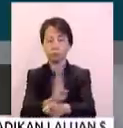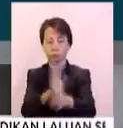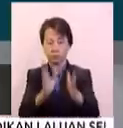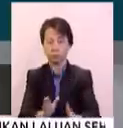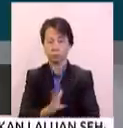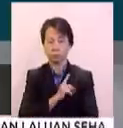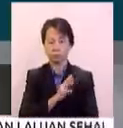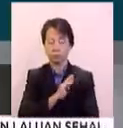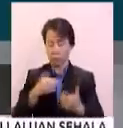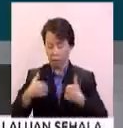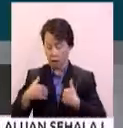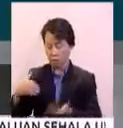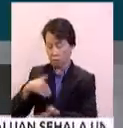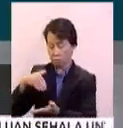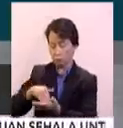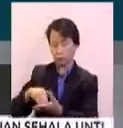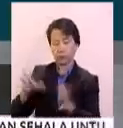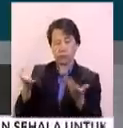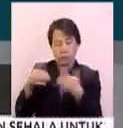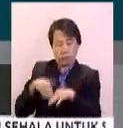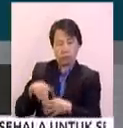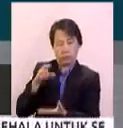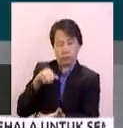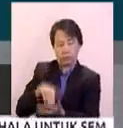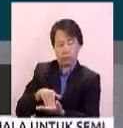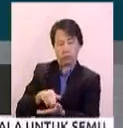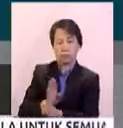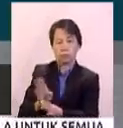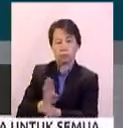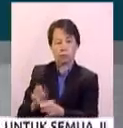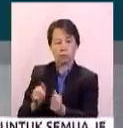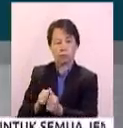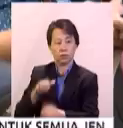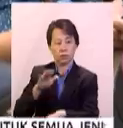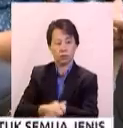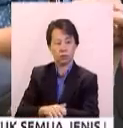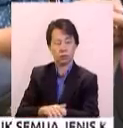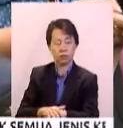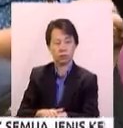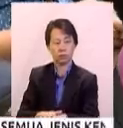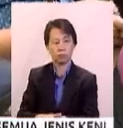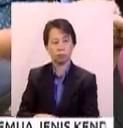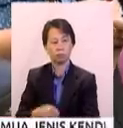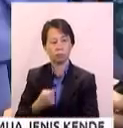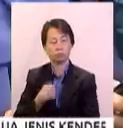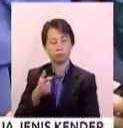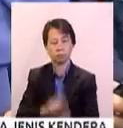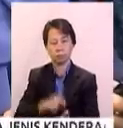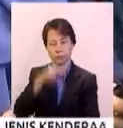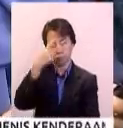Kementerian mewujudkan Pusat Sehenti Keusahawanan dan Talian di Bastol. Asli Fatin Anwar, RTM.